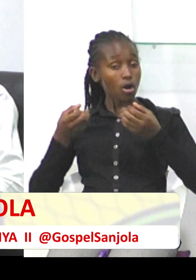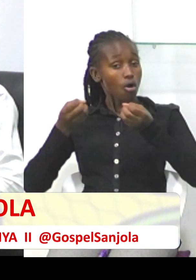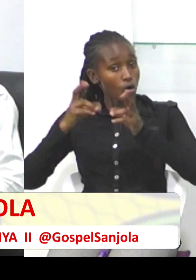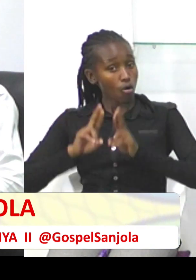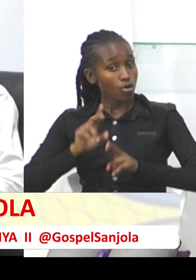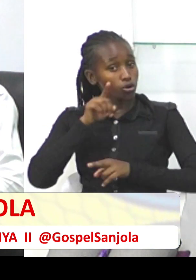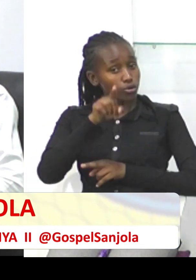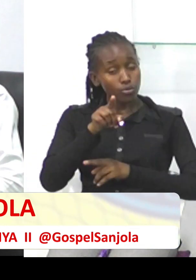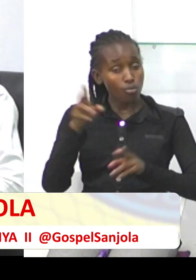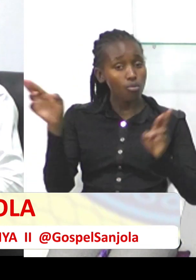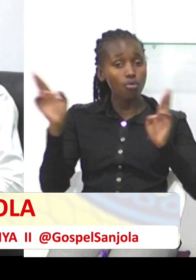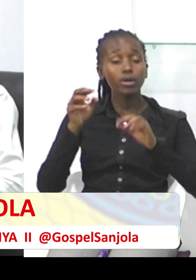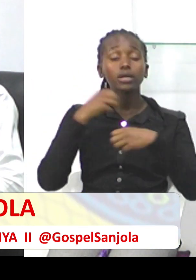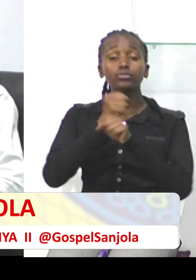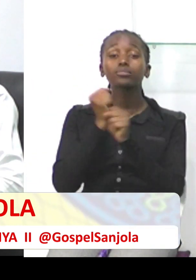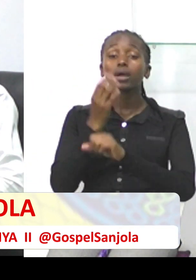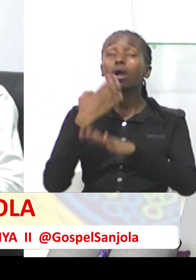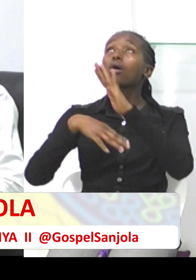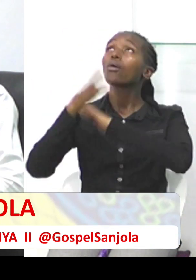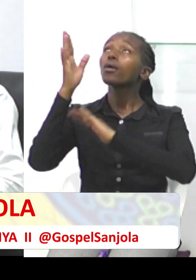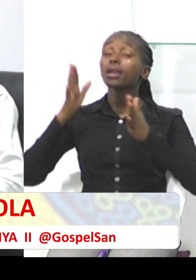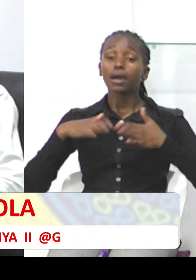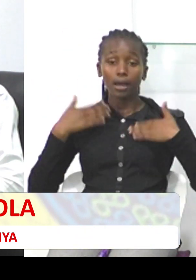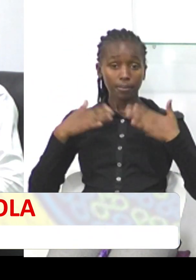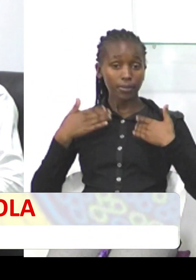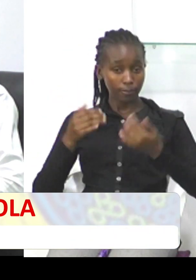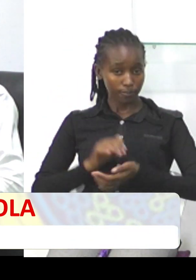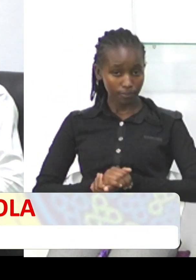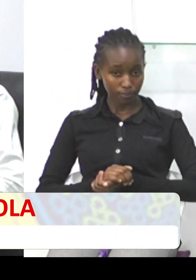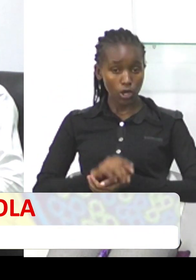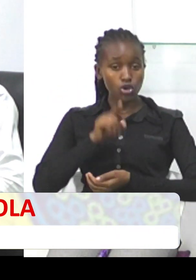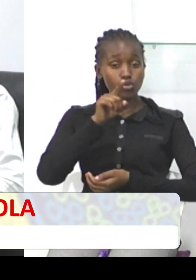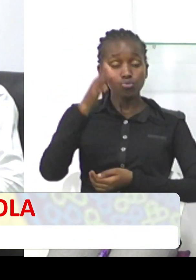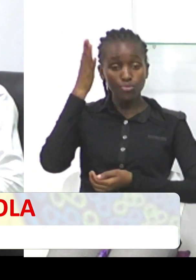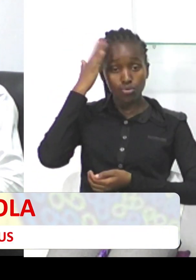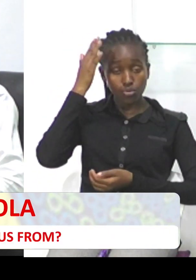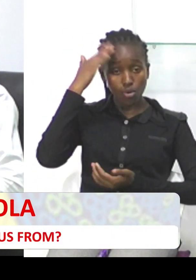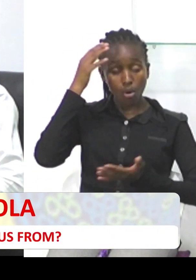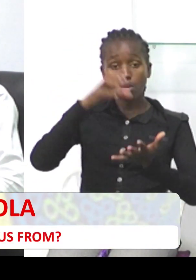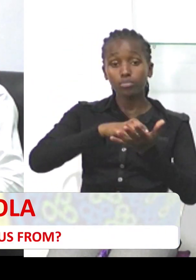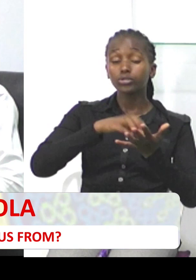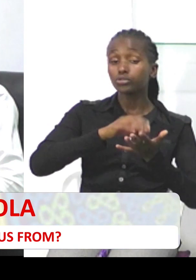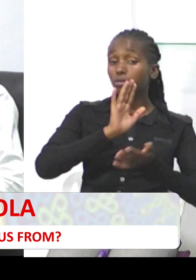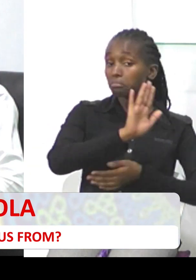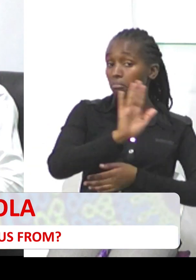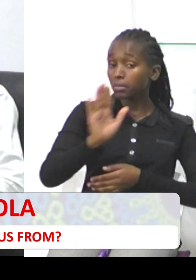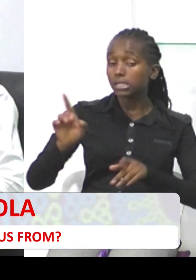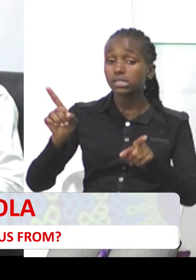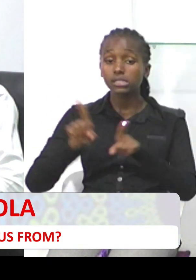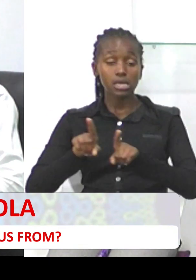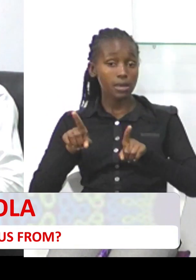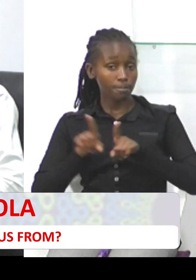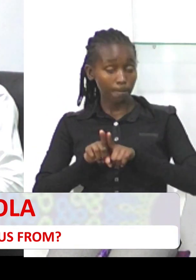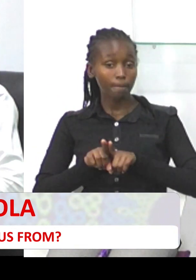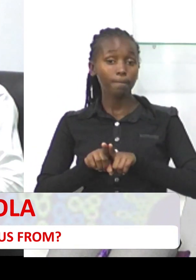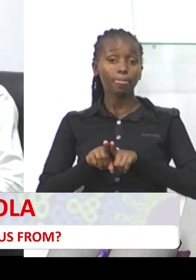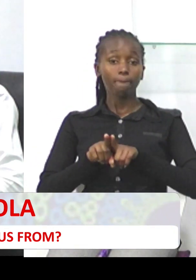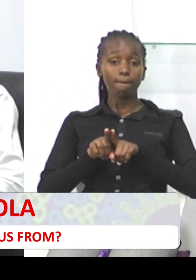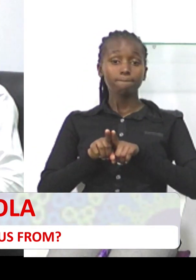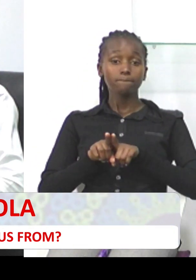ndiye unajua ni wapi huko. Wewe ndio unajua ni nini unataka Mungu akufanyie. Manake maandiko yasema ya kwamba